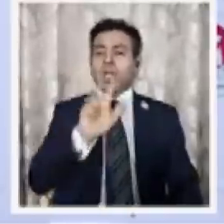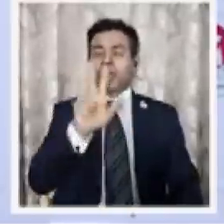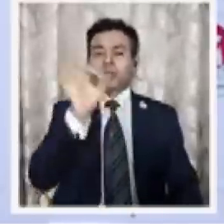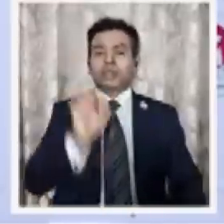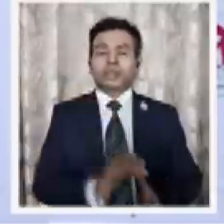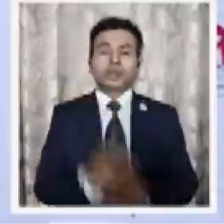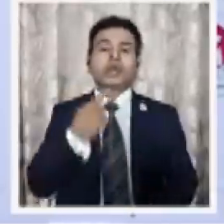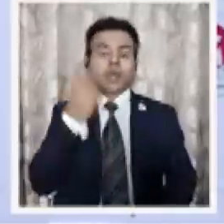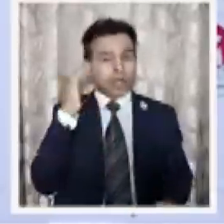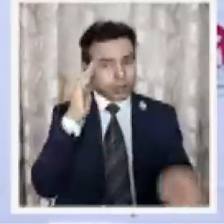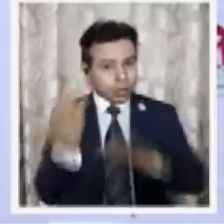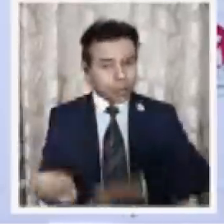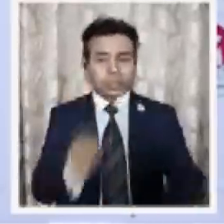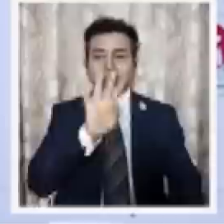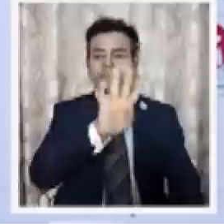45.98%।